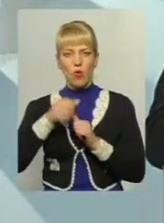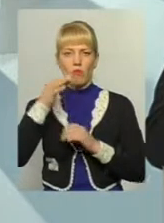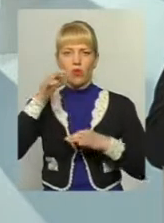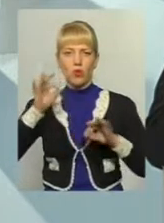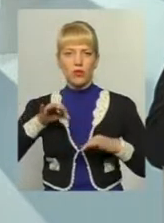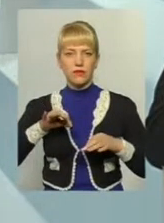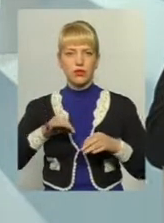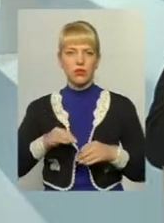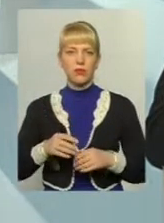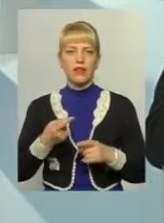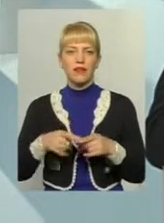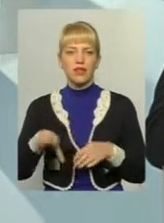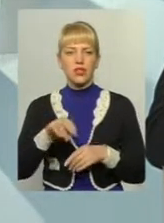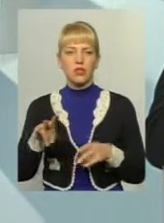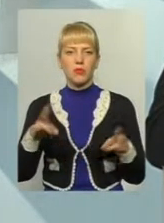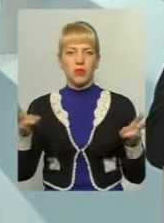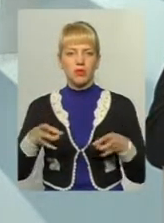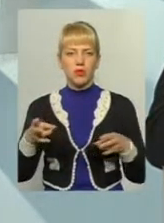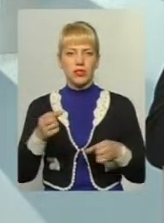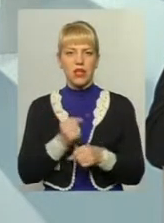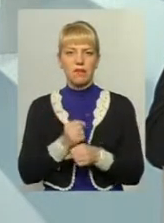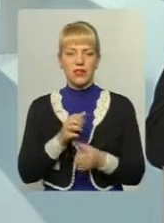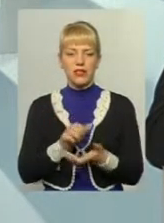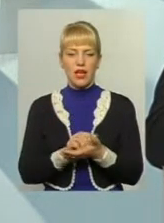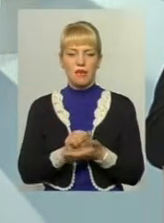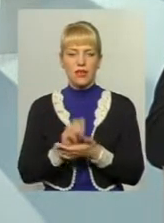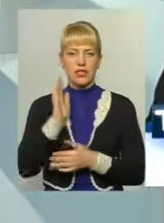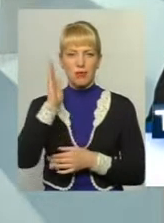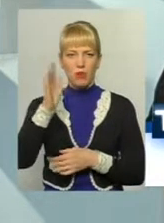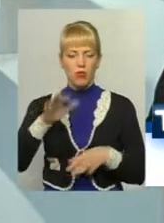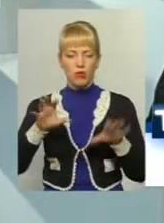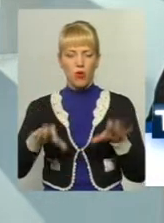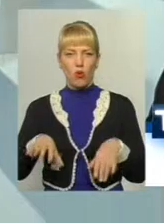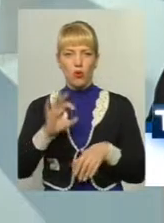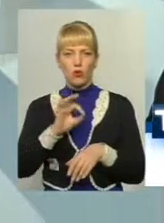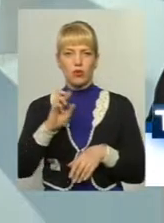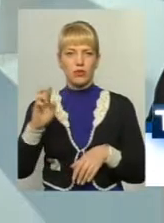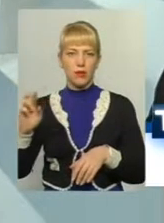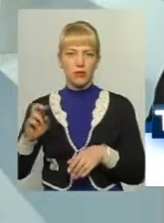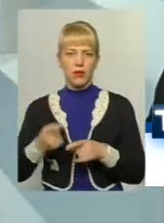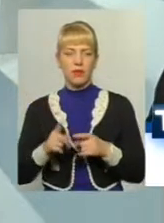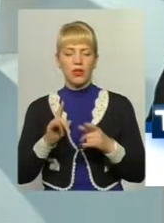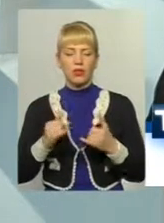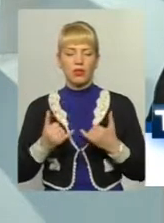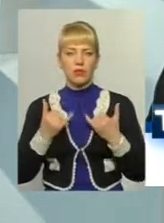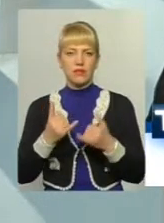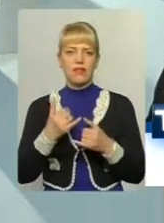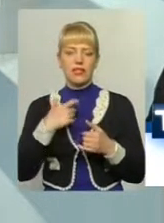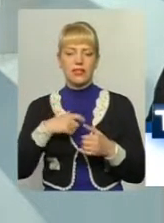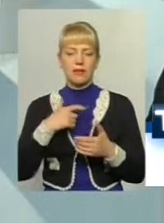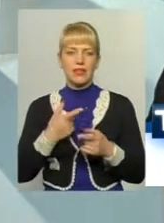Створюються зараз громадські організації, курси, є безліч матеріалів допоміжних.